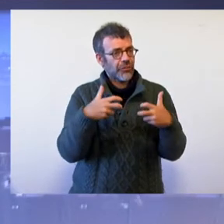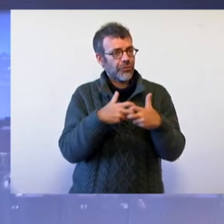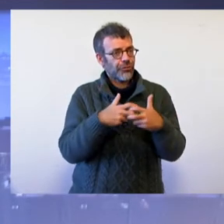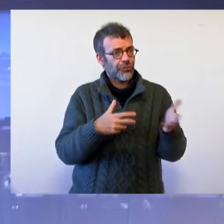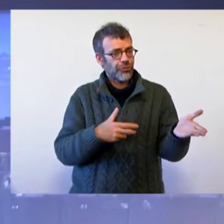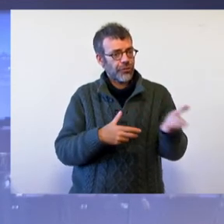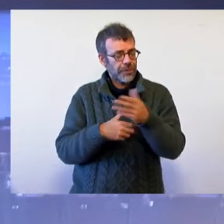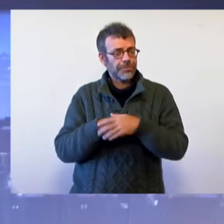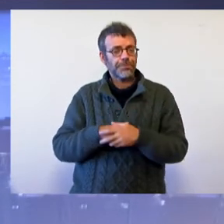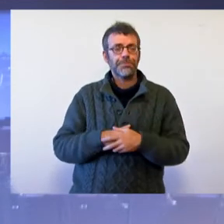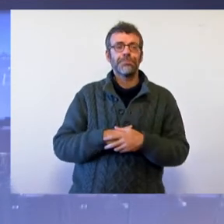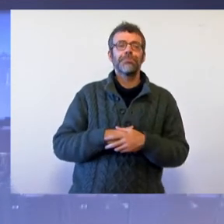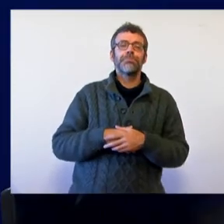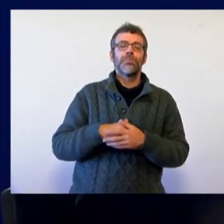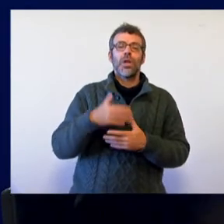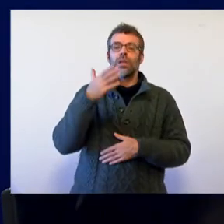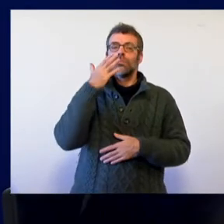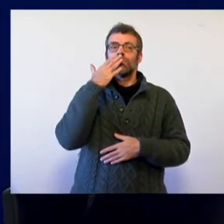Monsieur le maire,